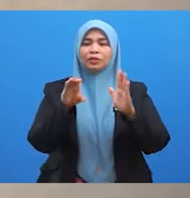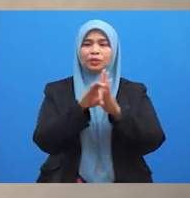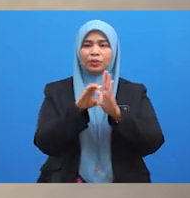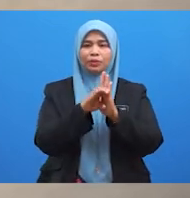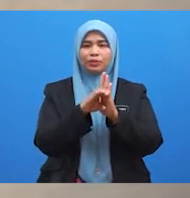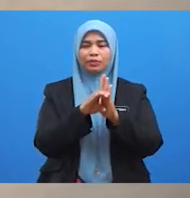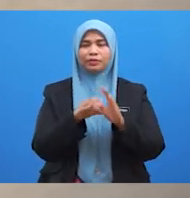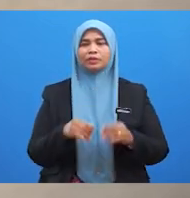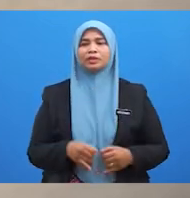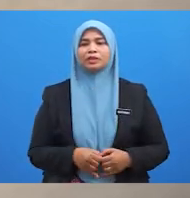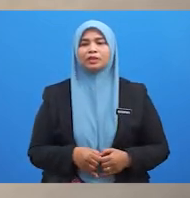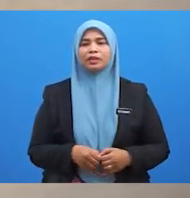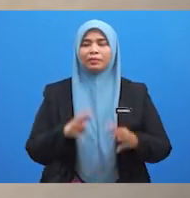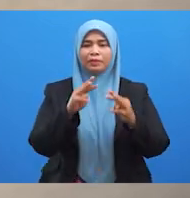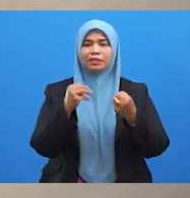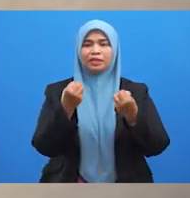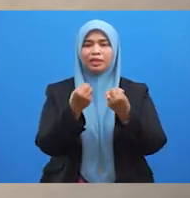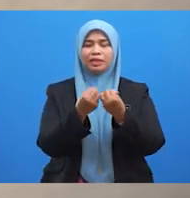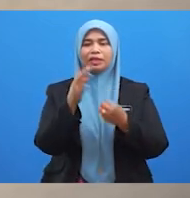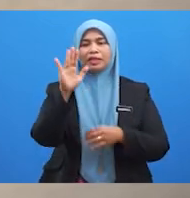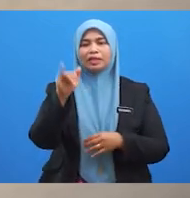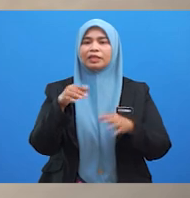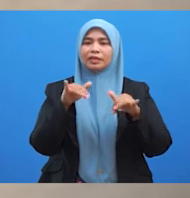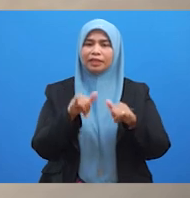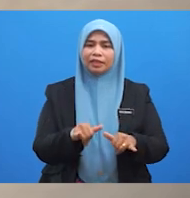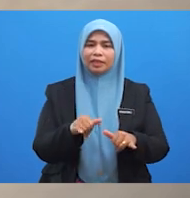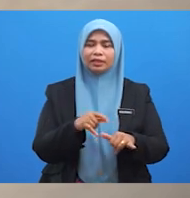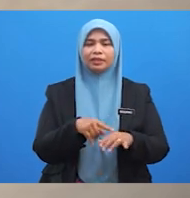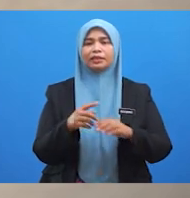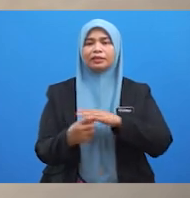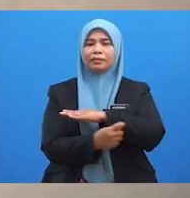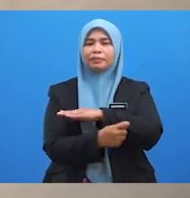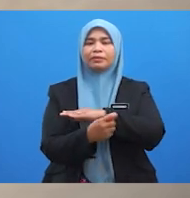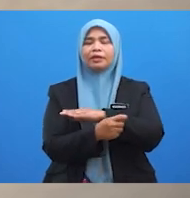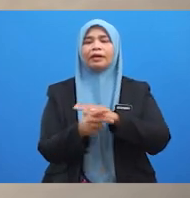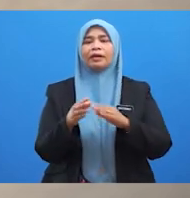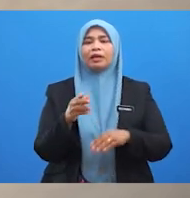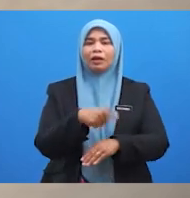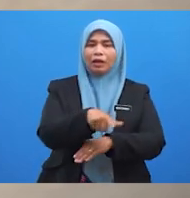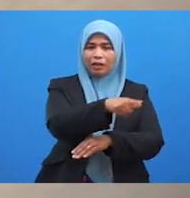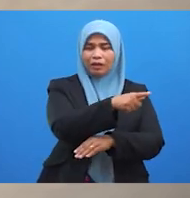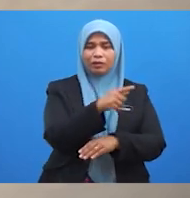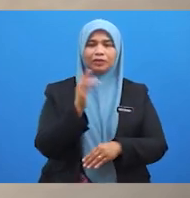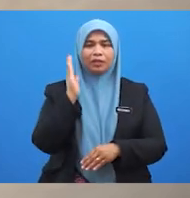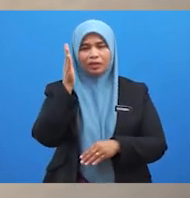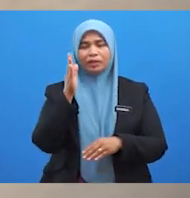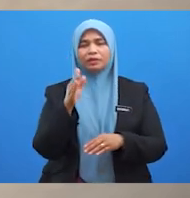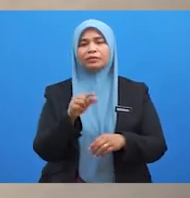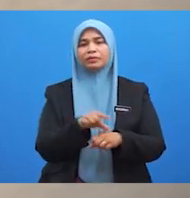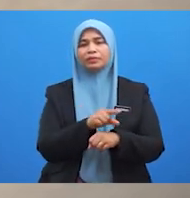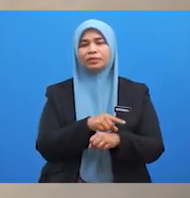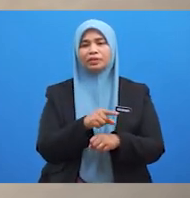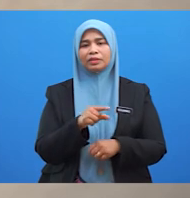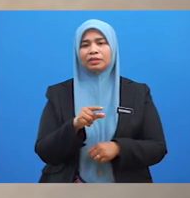Contohnya, masyarakat yang tinggal di pesisir pantai menggunakan